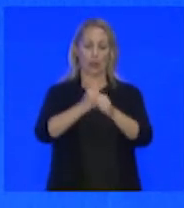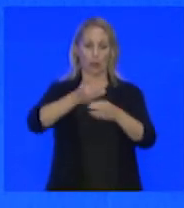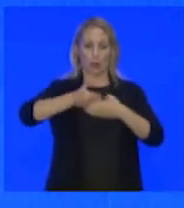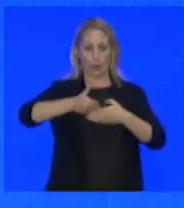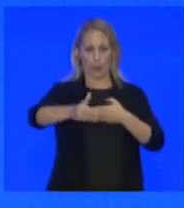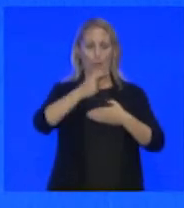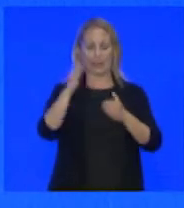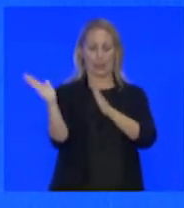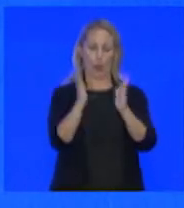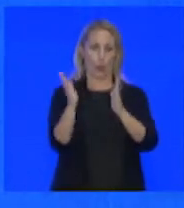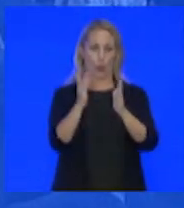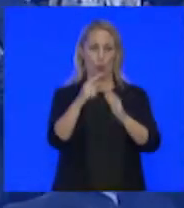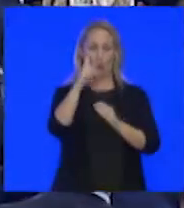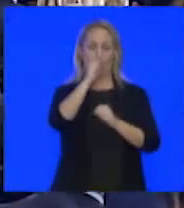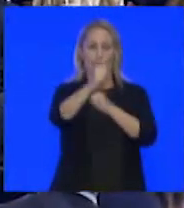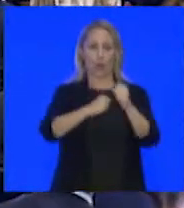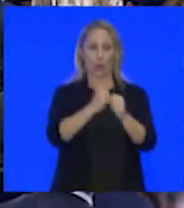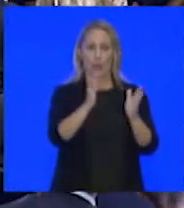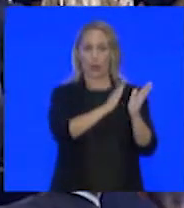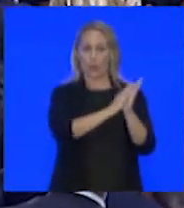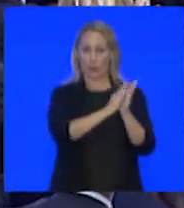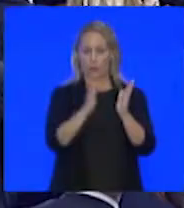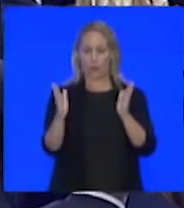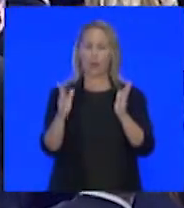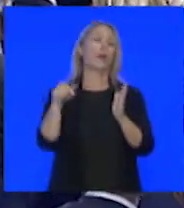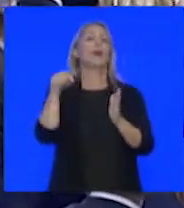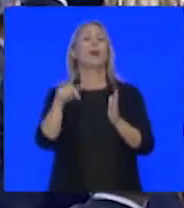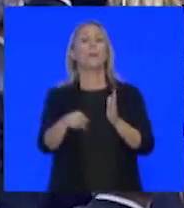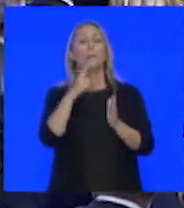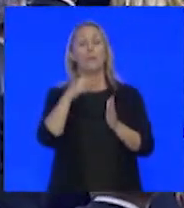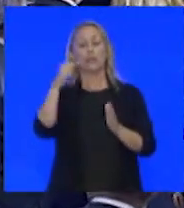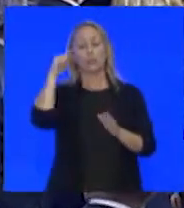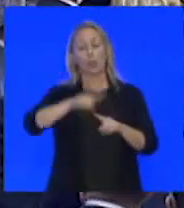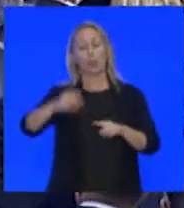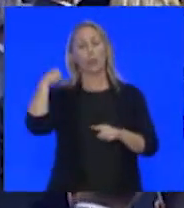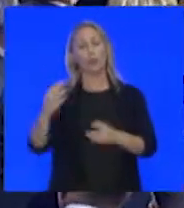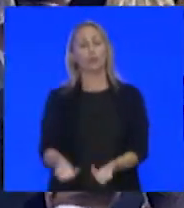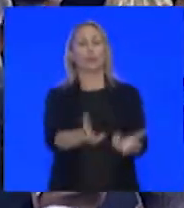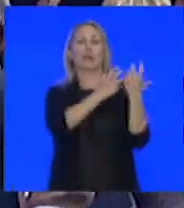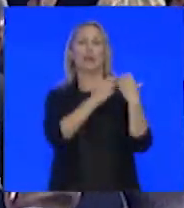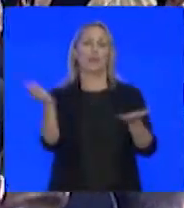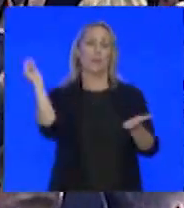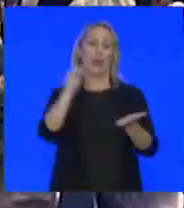χρονικό, ο χρονικός ορίζοντας που θέτουμε, το οικόπεδο θα επιστρέψει στο ελληνικό δημόσιο.